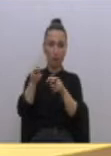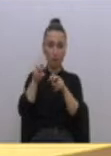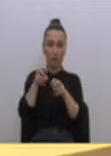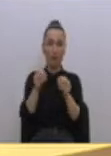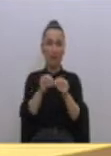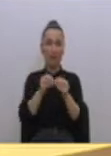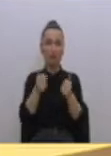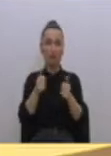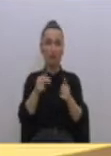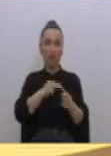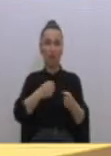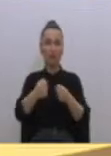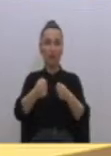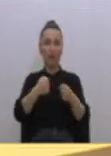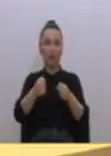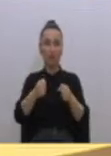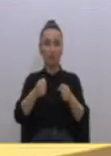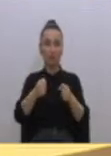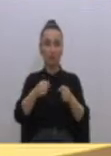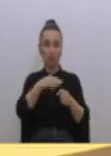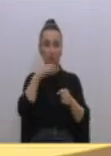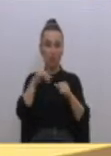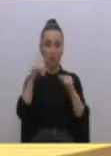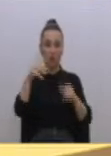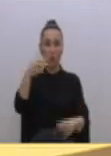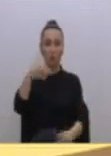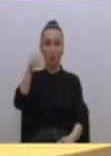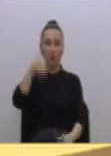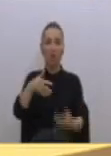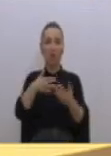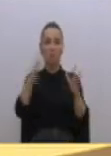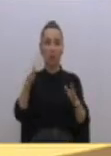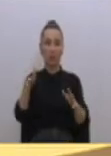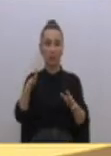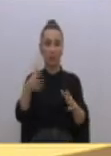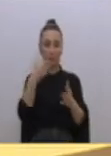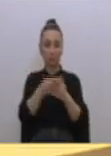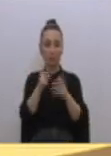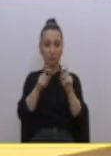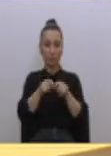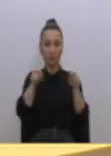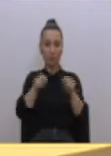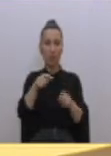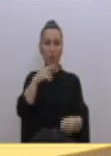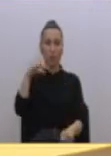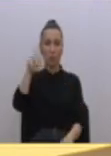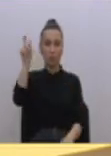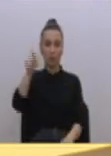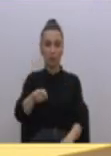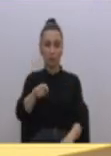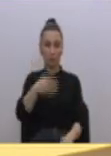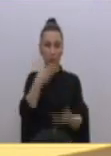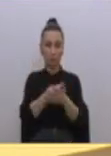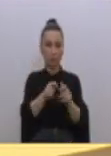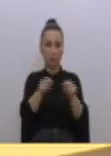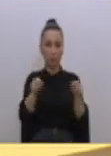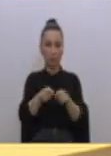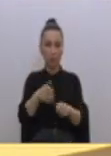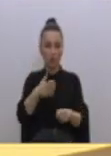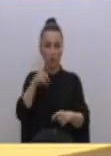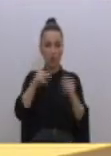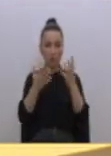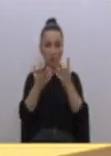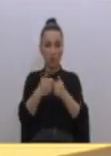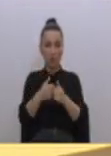ისევე როგორც დასაქმებულთა ზდა, 20000-ზე მეტი ინდმეწარმე დარეგისტრირდა რუსეთის მოქალაქე საქართველოში. და ჩვენი